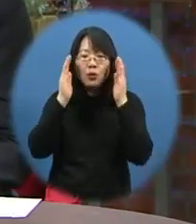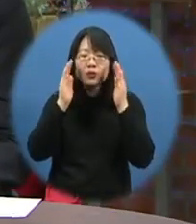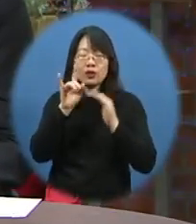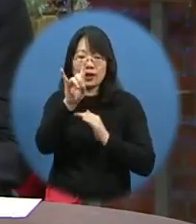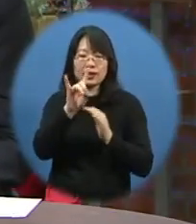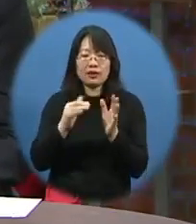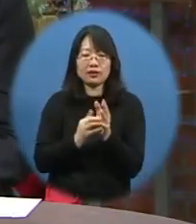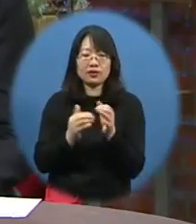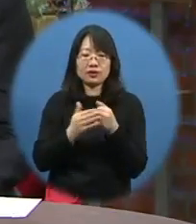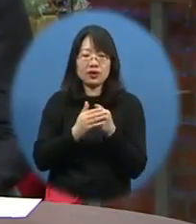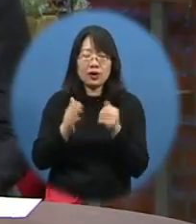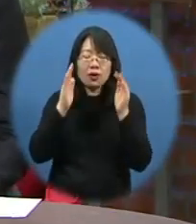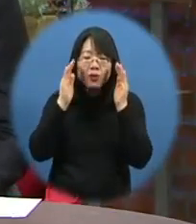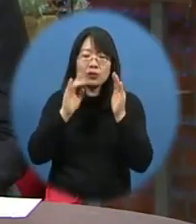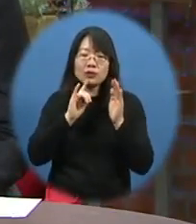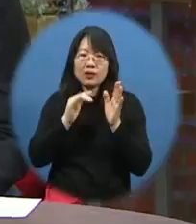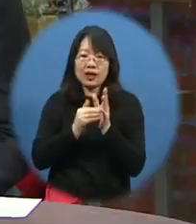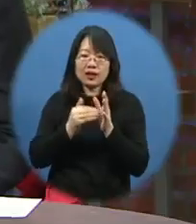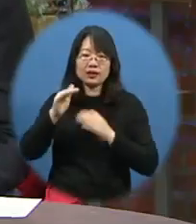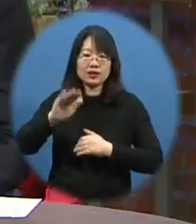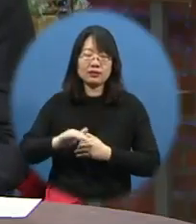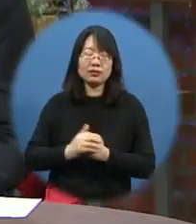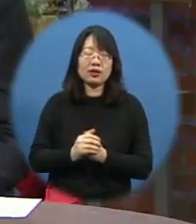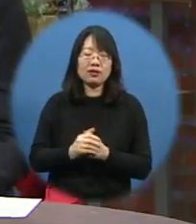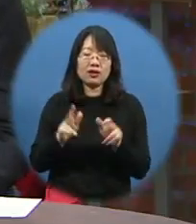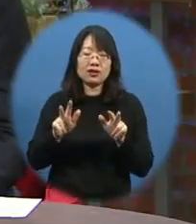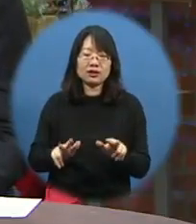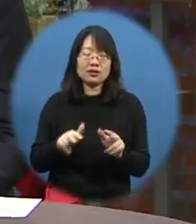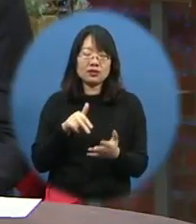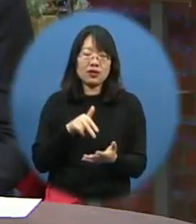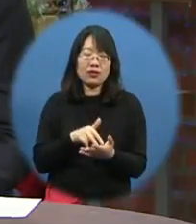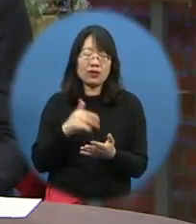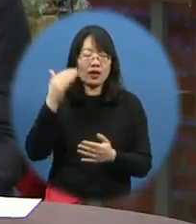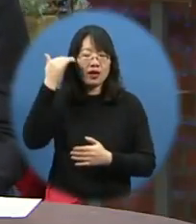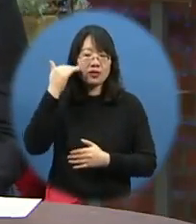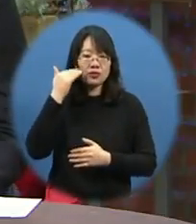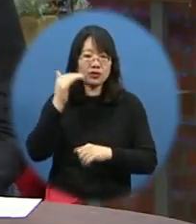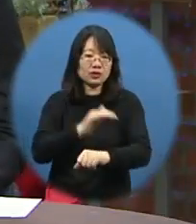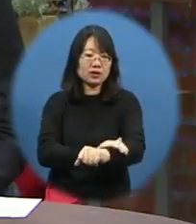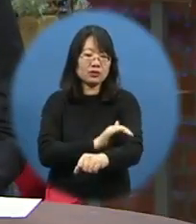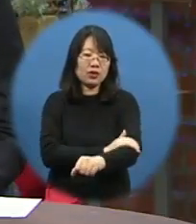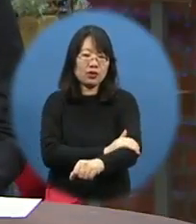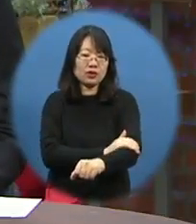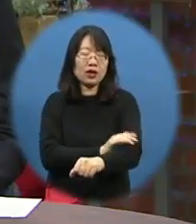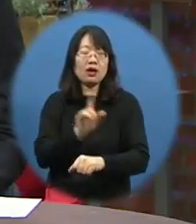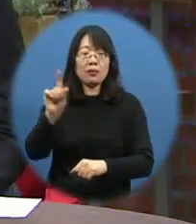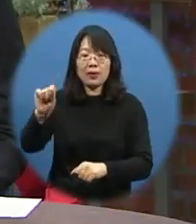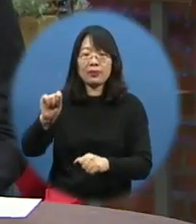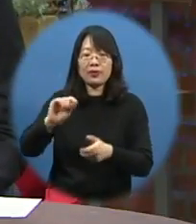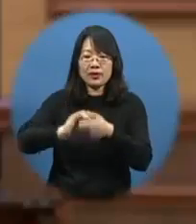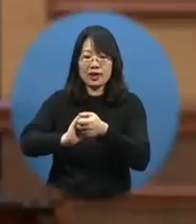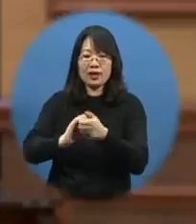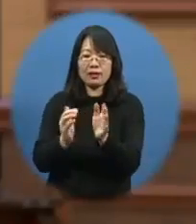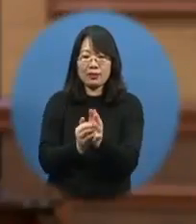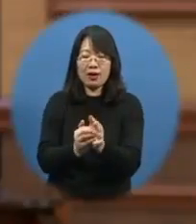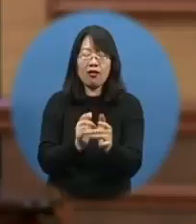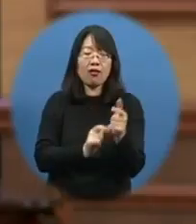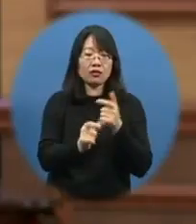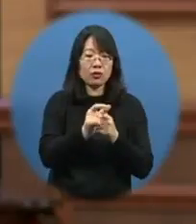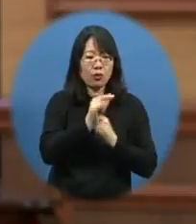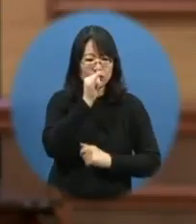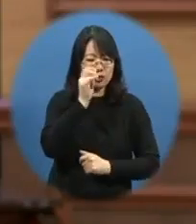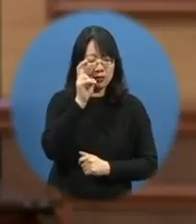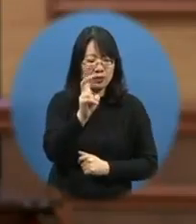공부하는 것이어서 네, 공부라고 네. 얘기할 수 있지만은, 지금 현재 우리나라의 직업은 근 만 개에 가깝습니다. 더 될